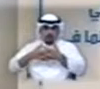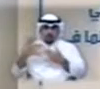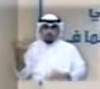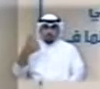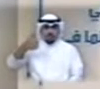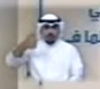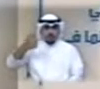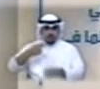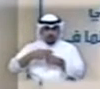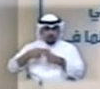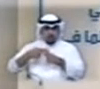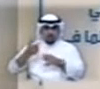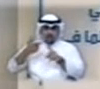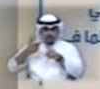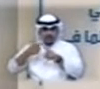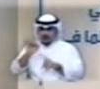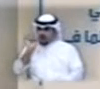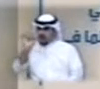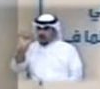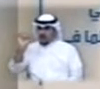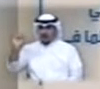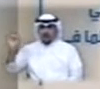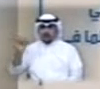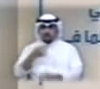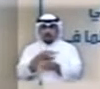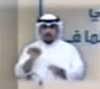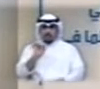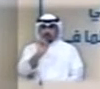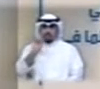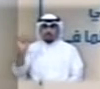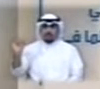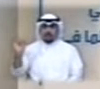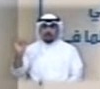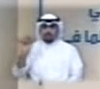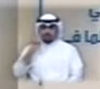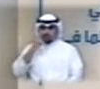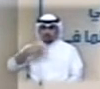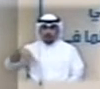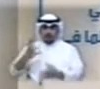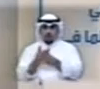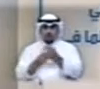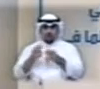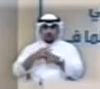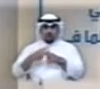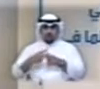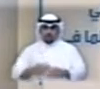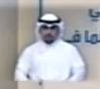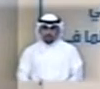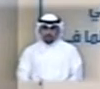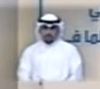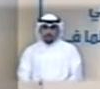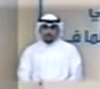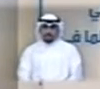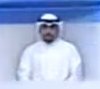تغليب المصالح العليا للبلاد على المصالح الضيقة، وهو ما عهد دائما في أبناء الكويت الأوفياء.